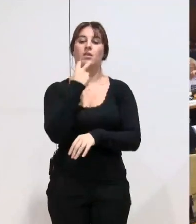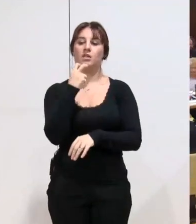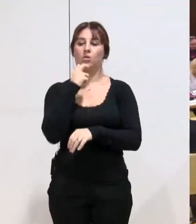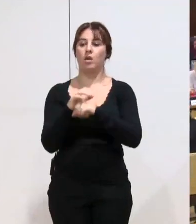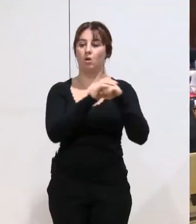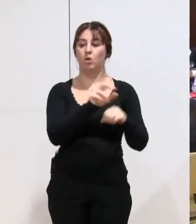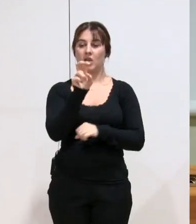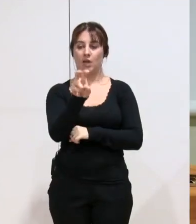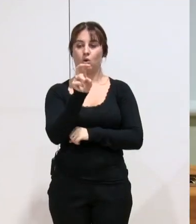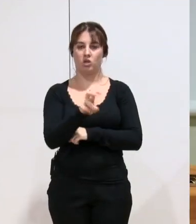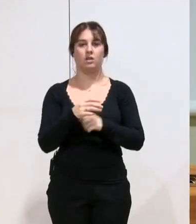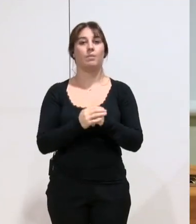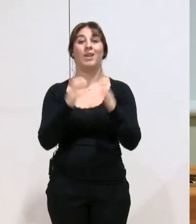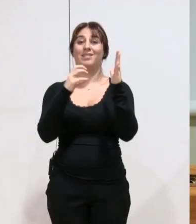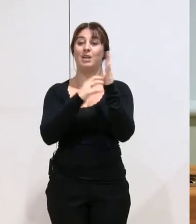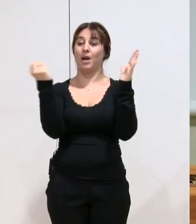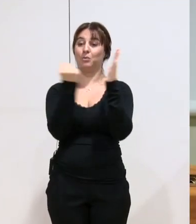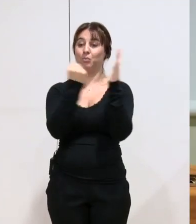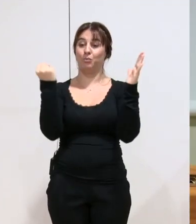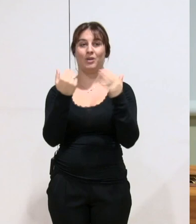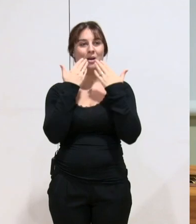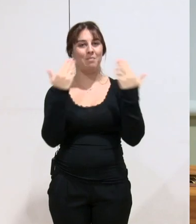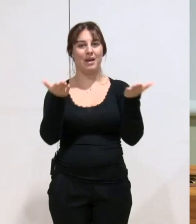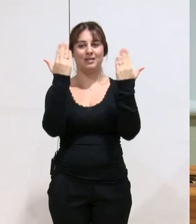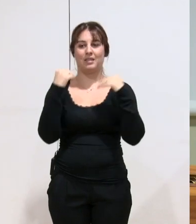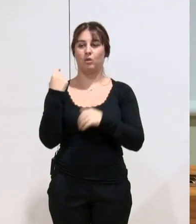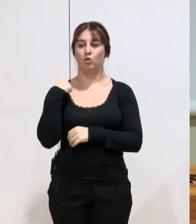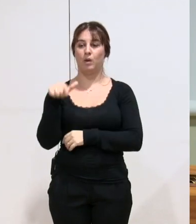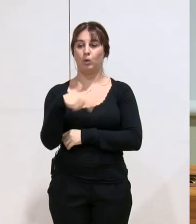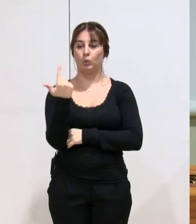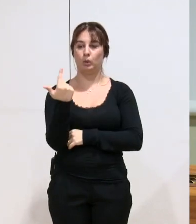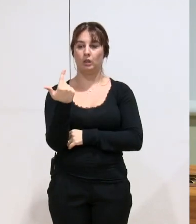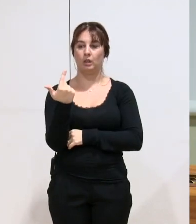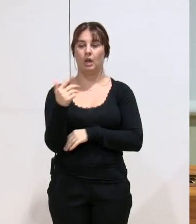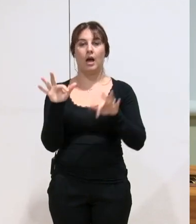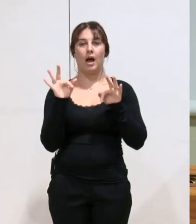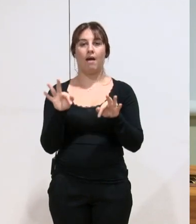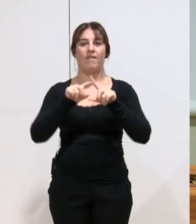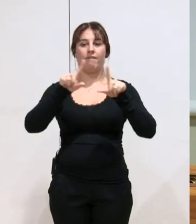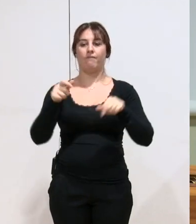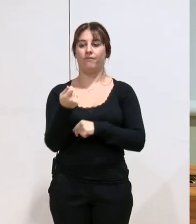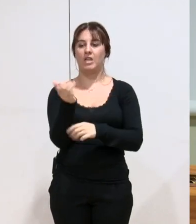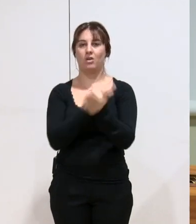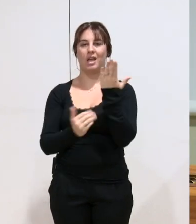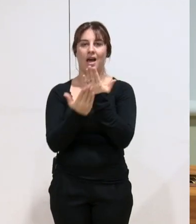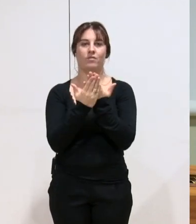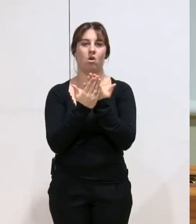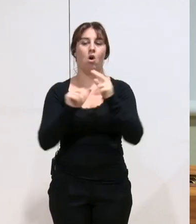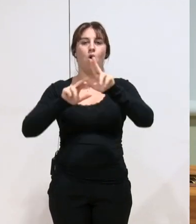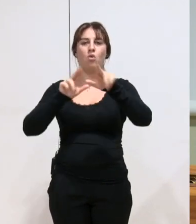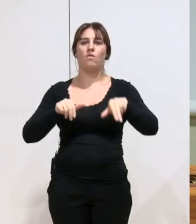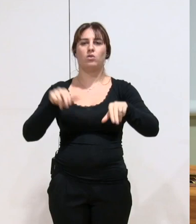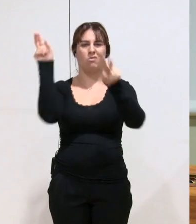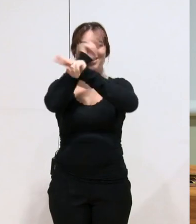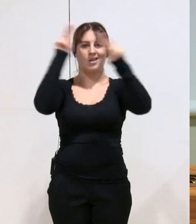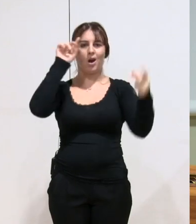et les écologistes, délibération adoptée. Je vous remercie. La 12 porte sur un avenant financier à la Convention générale d'objectifs